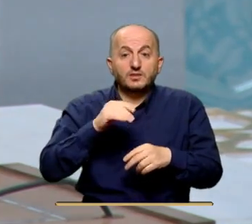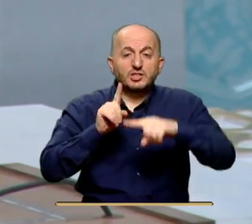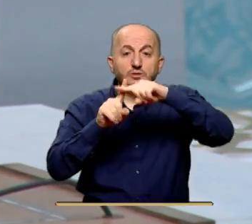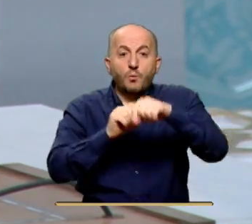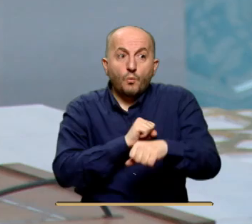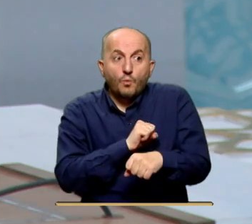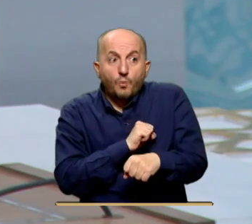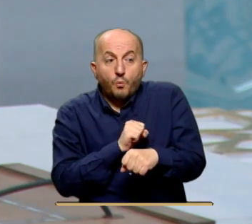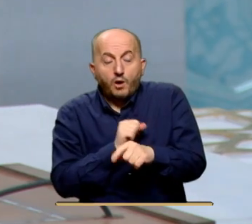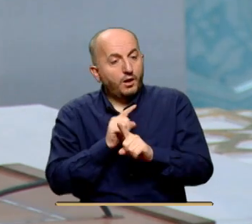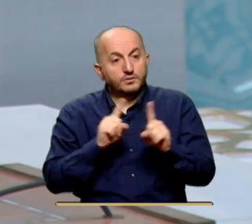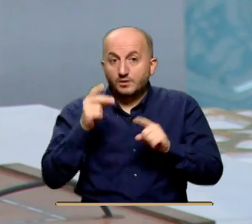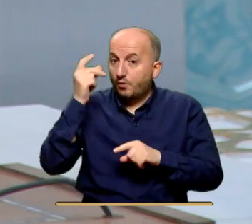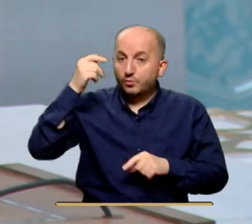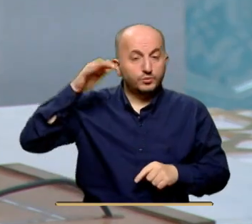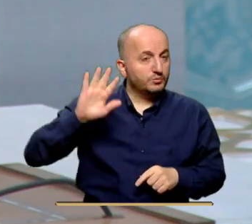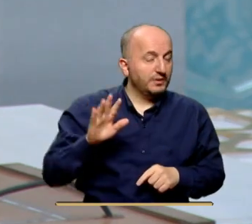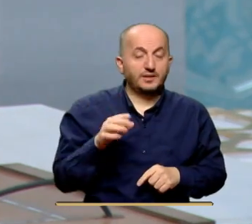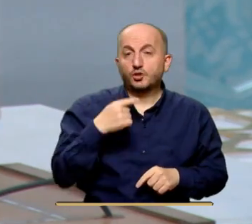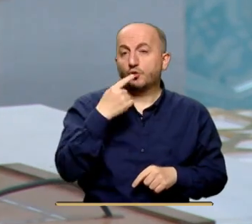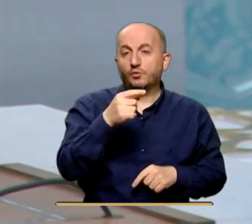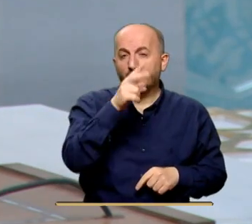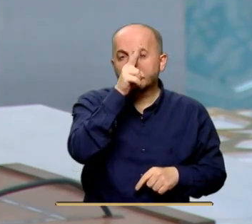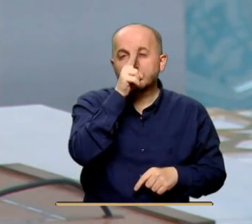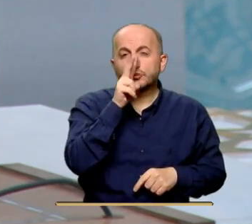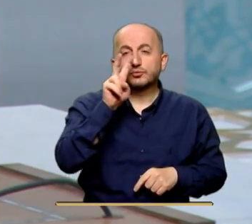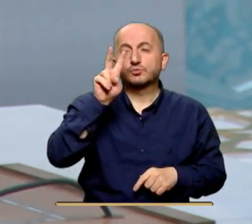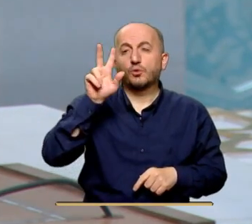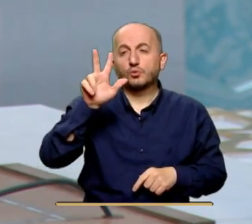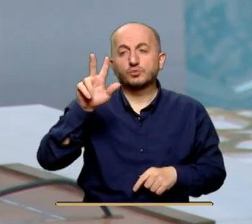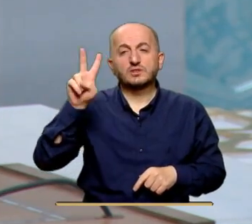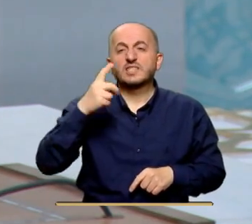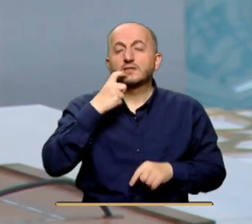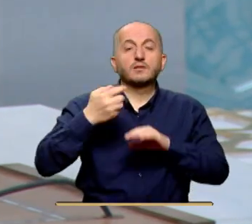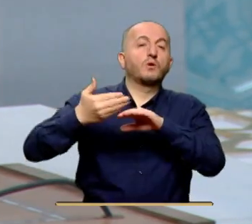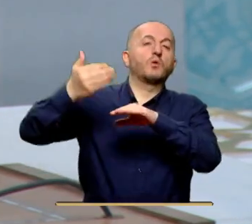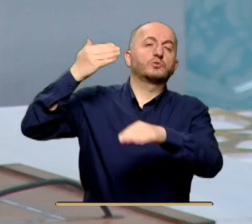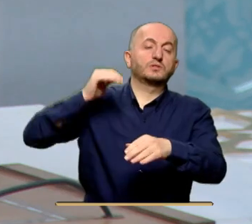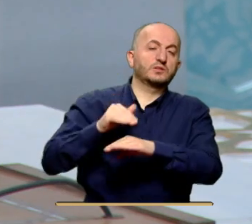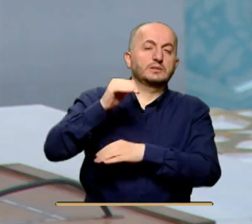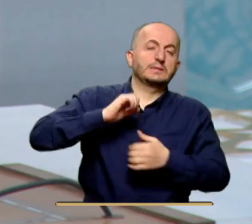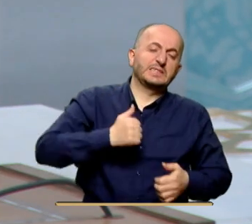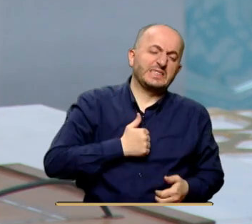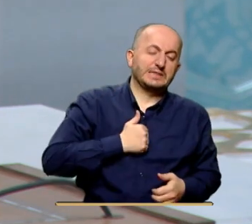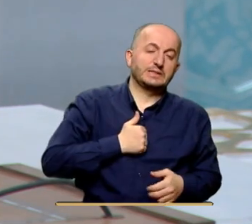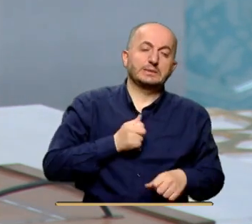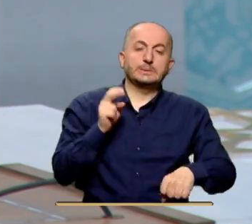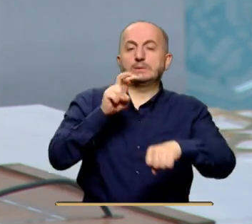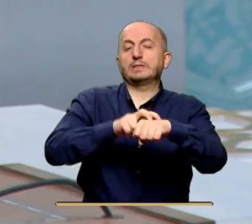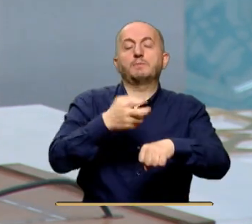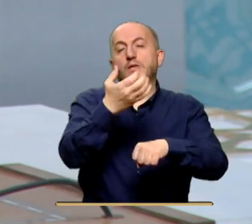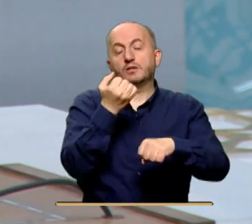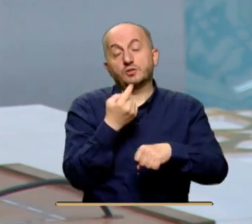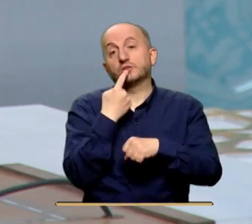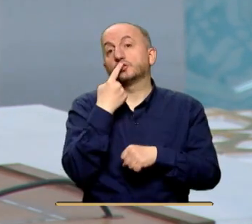Hatta biz 232 yıl öncesi o yaşadığımız sıkıntıların intikamını alacağız